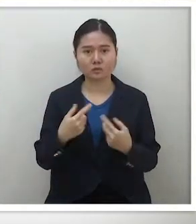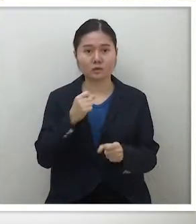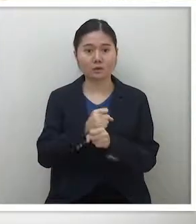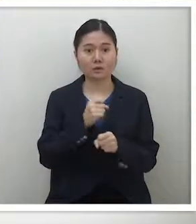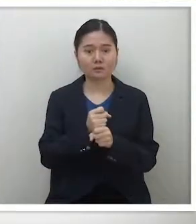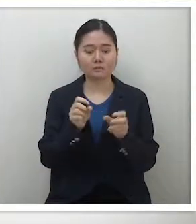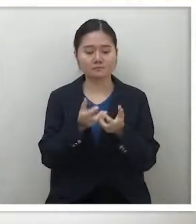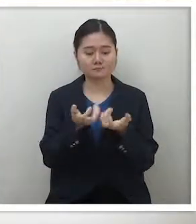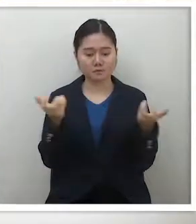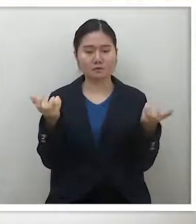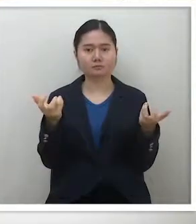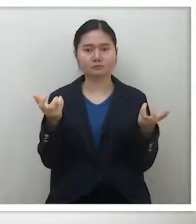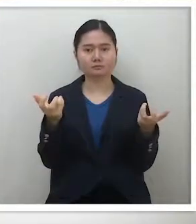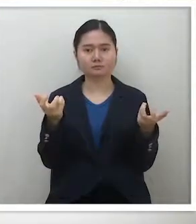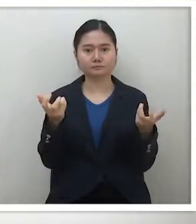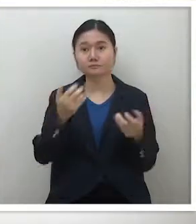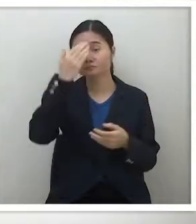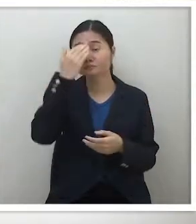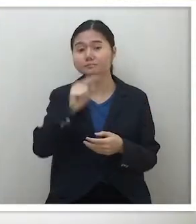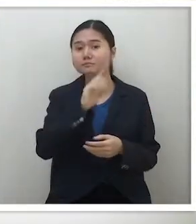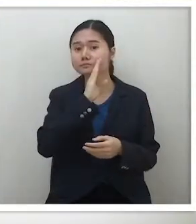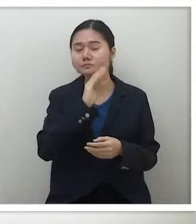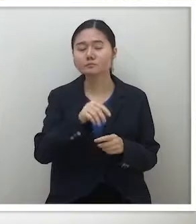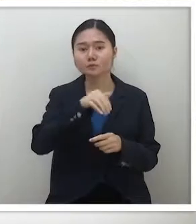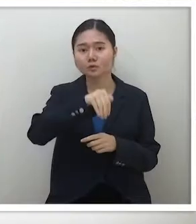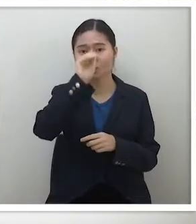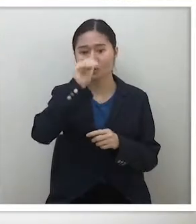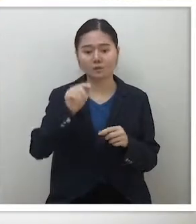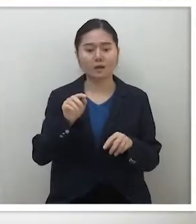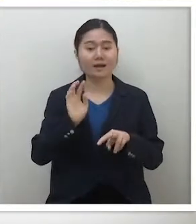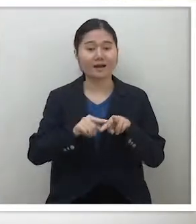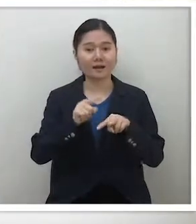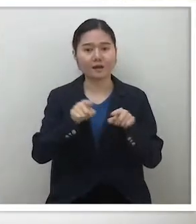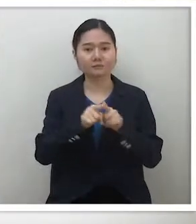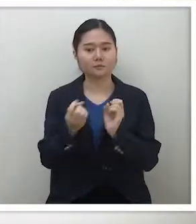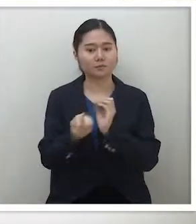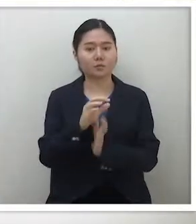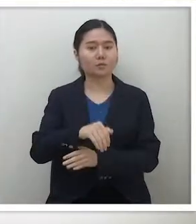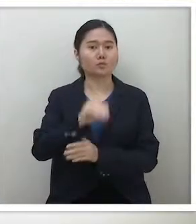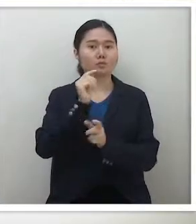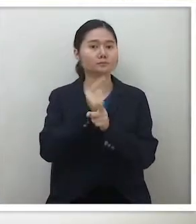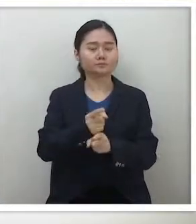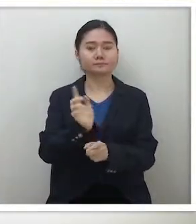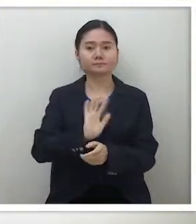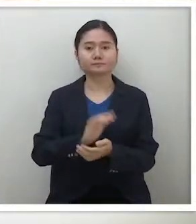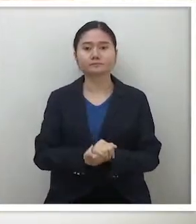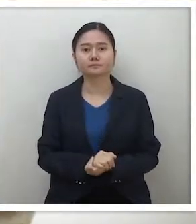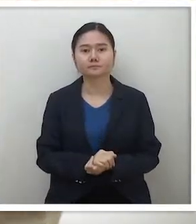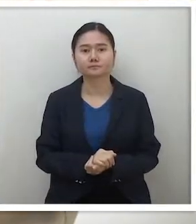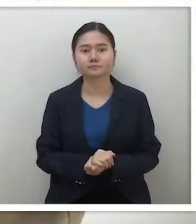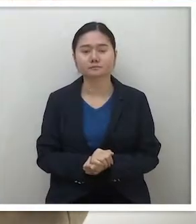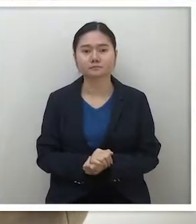นละเลเยอร์เพื่อเวลาเรายกงวงเนี่ยขาจะได้มีผลกระทบนะครับเพราะฉะนั้น